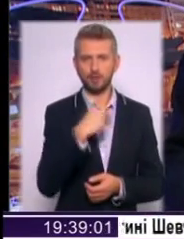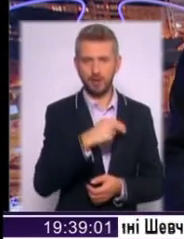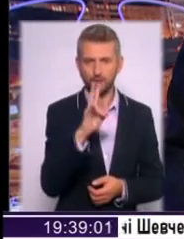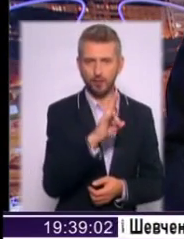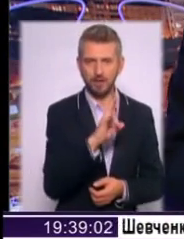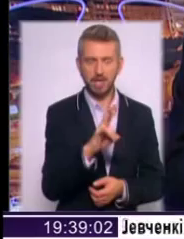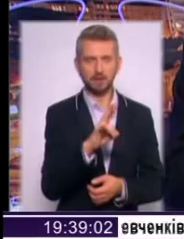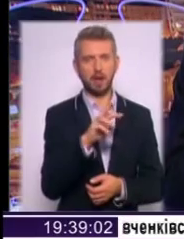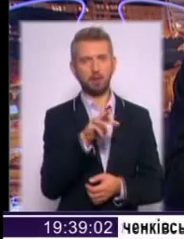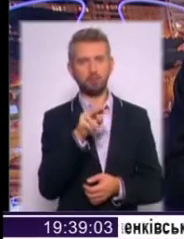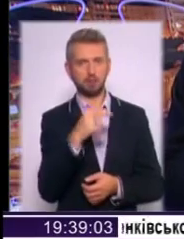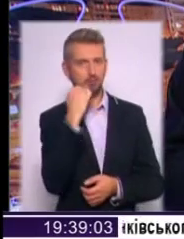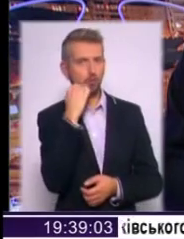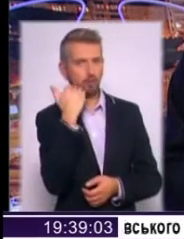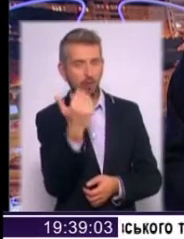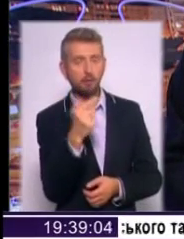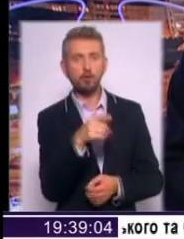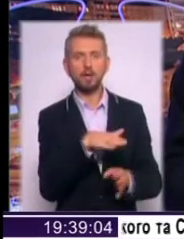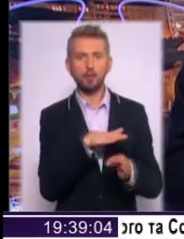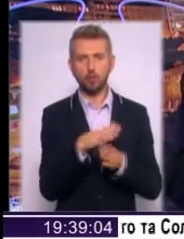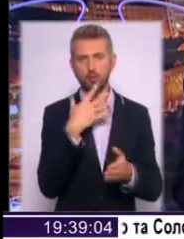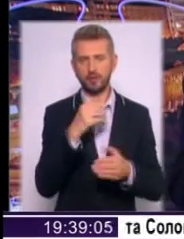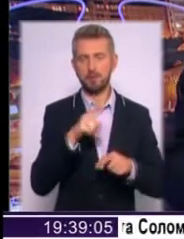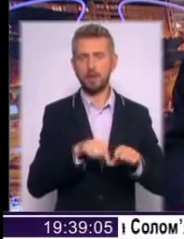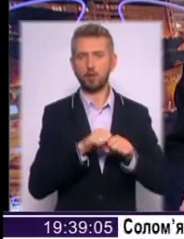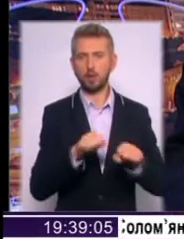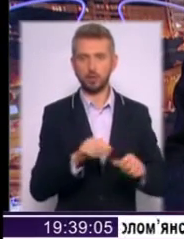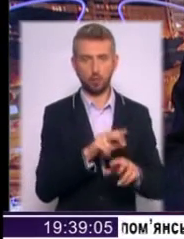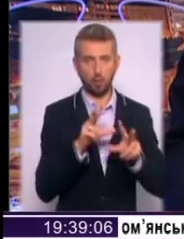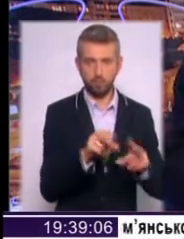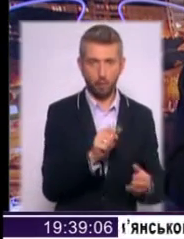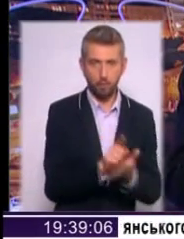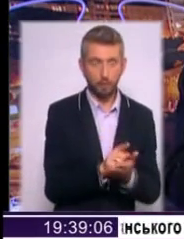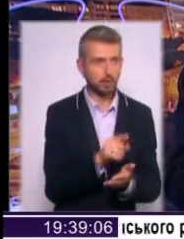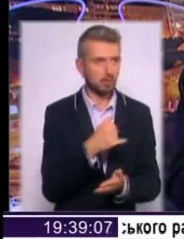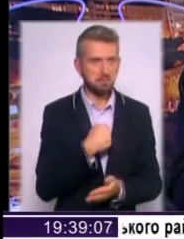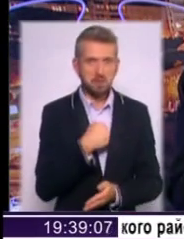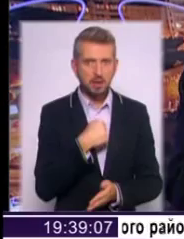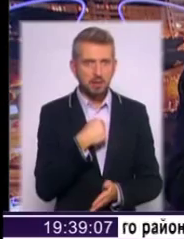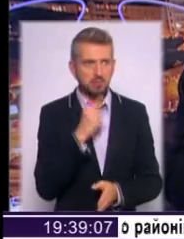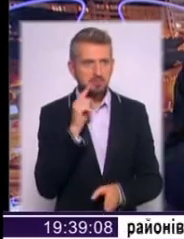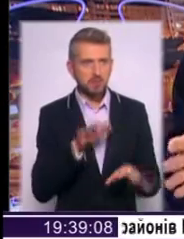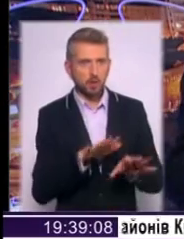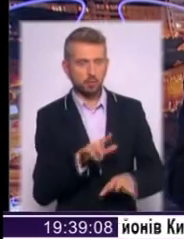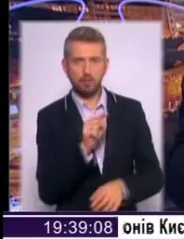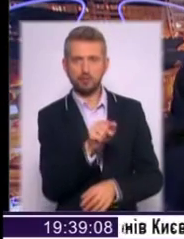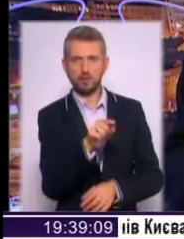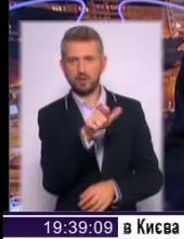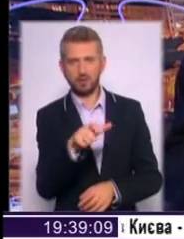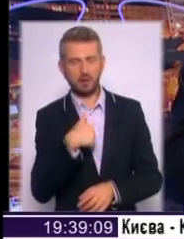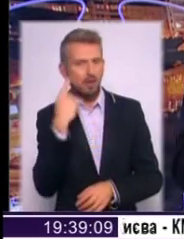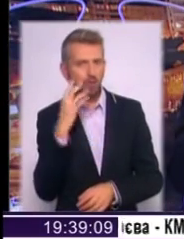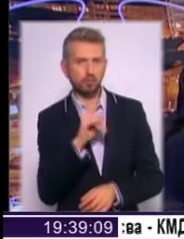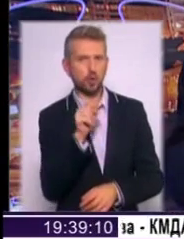Московського патріархату, вони виконують свій патріотичний обов'язок, і в нас же нема сумнівів, що це люди, які, ну, власне кажучи, я не думаю,